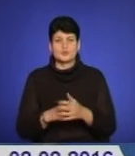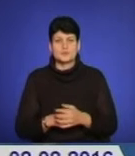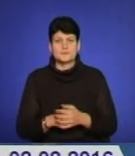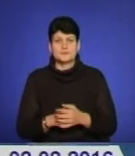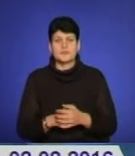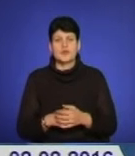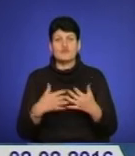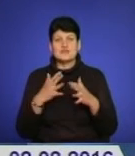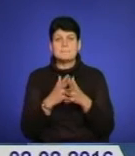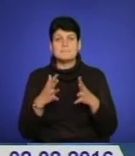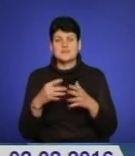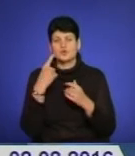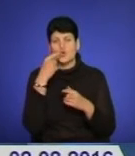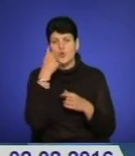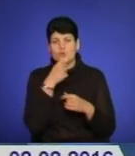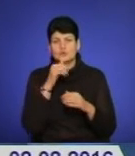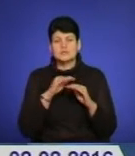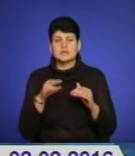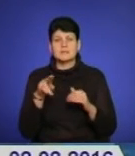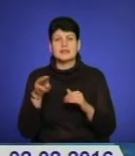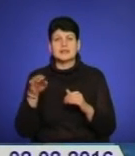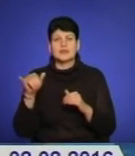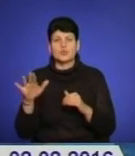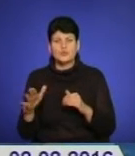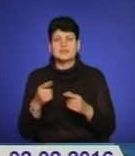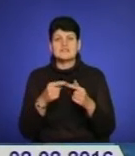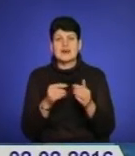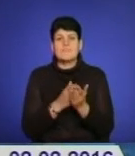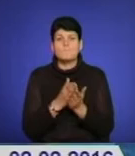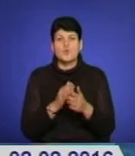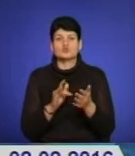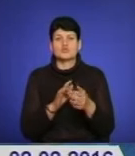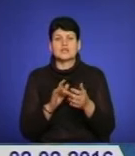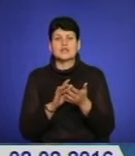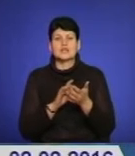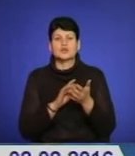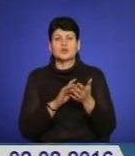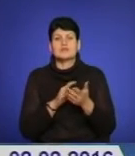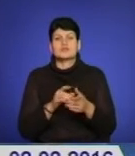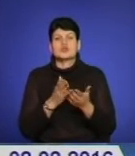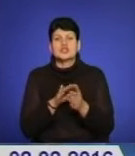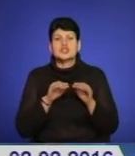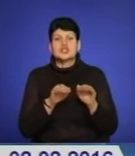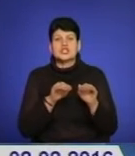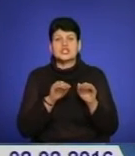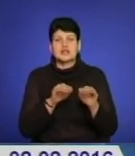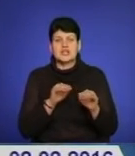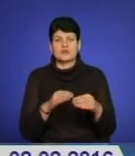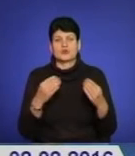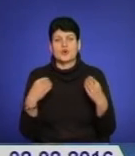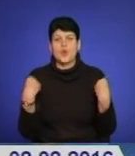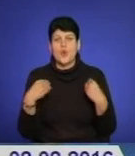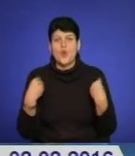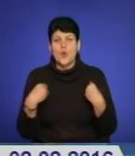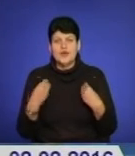Уже більше року учні Тернопільського вищого професійного училища сфери послуг та туризму шиють одяг на передову. Маскувальні костюми